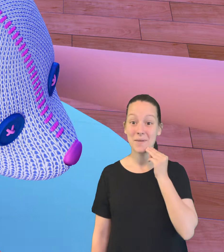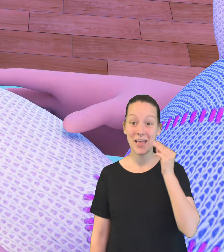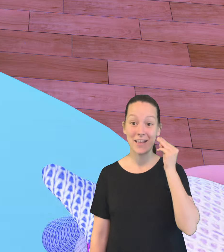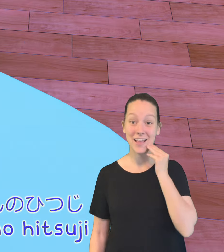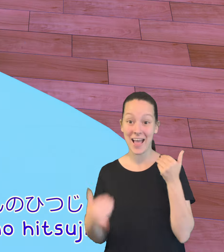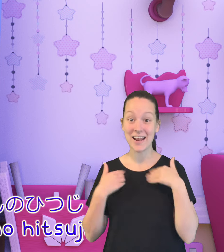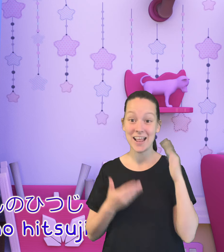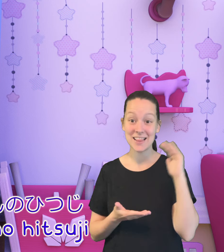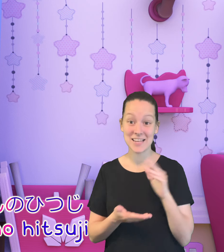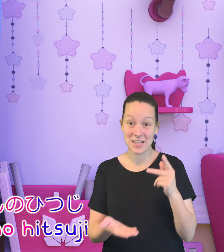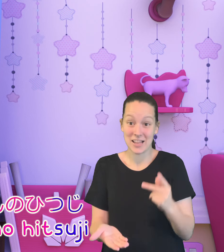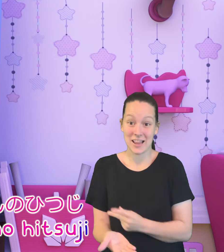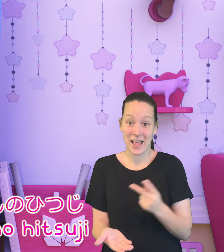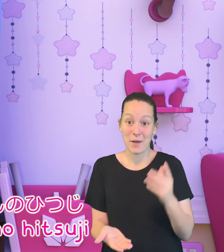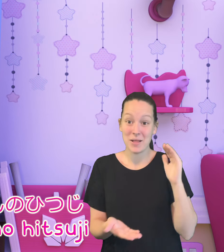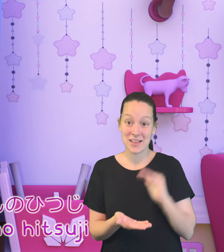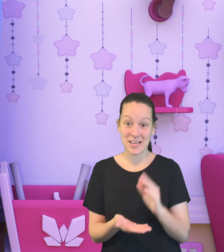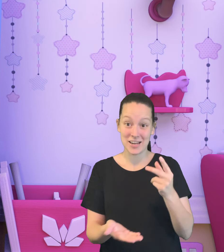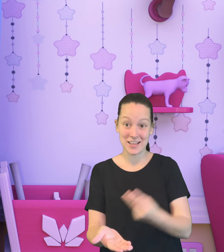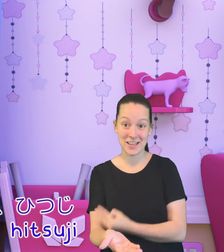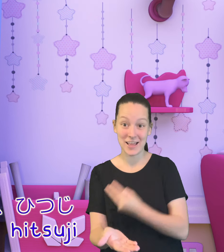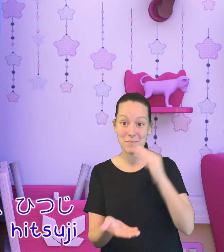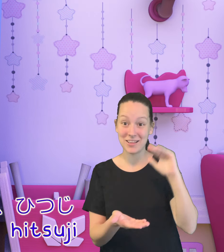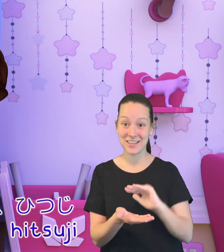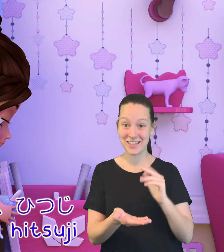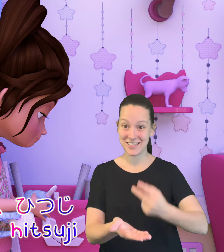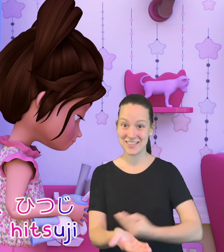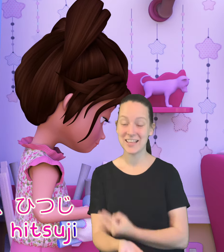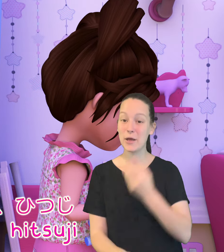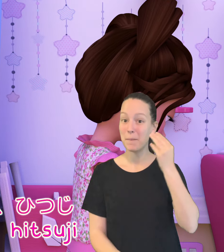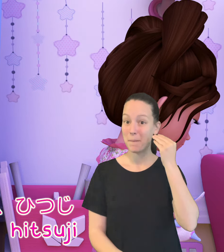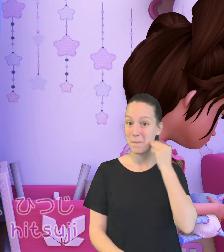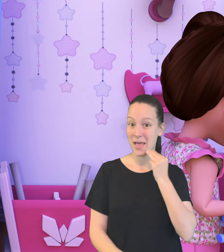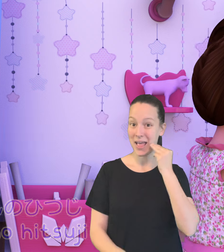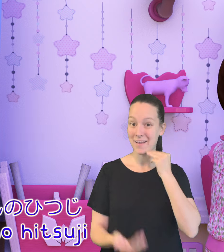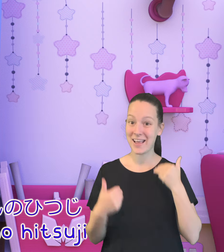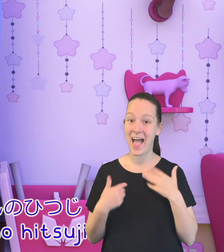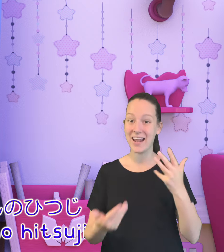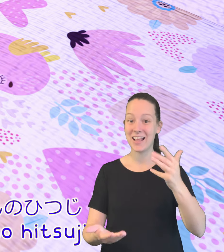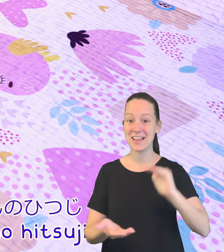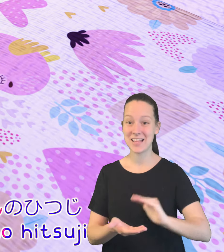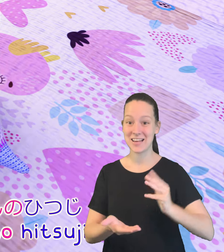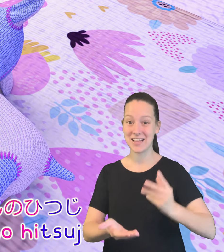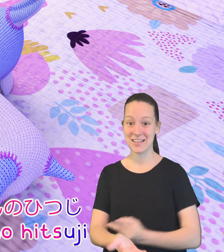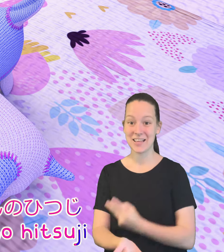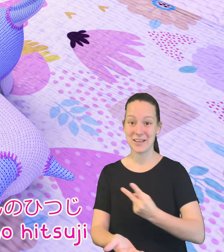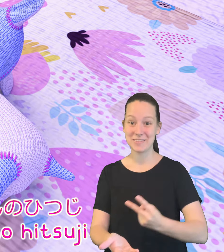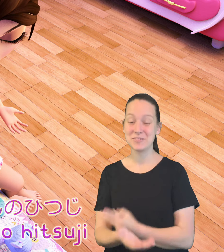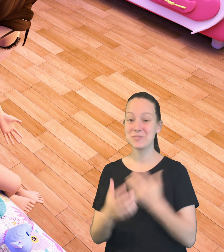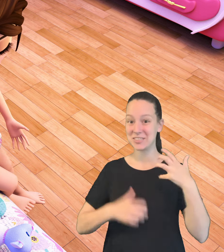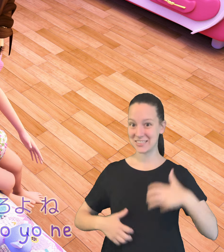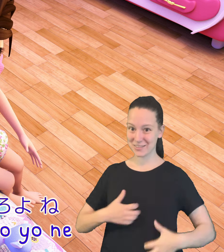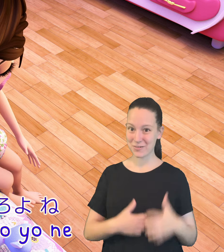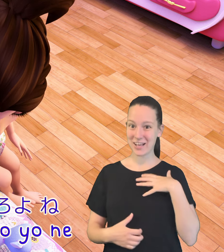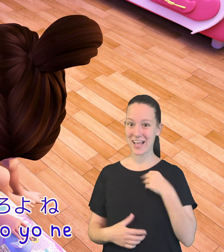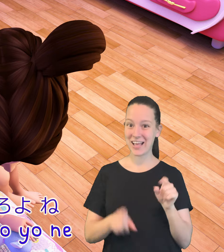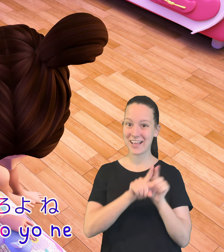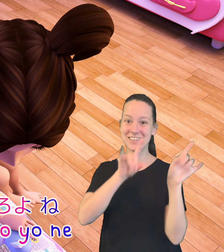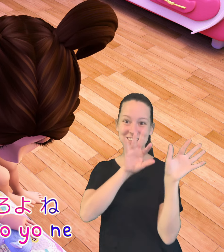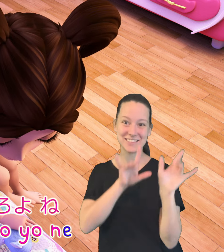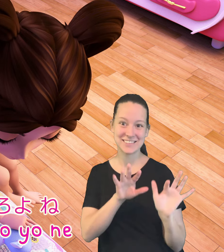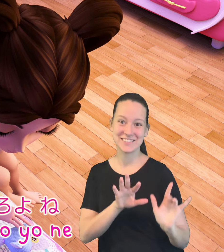ねメリーさんの羊羊羊メリさんの羊